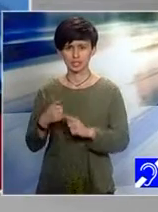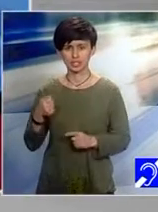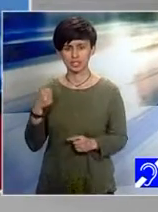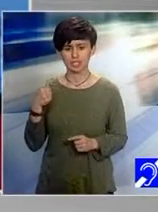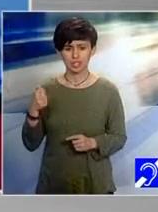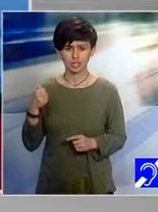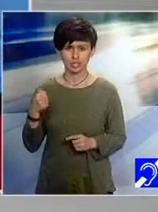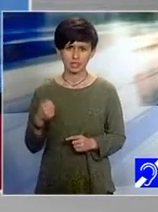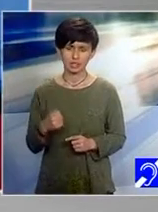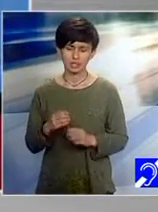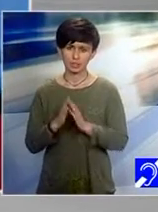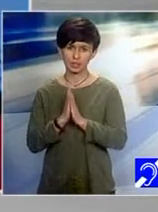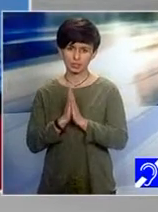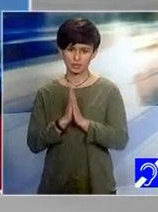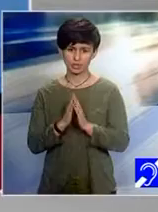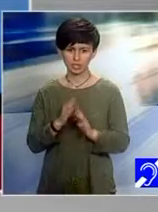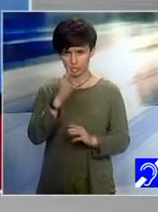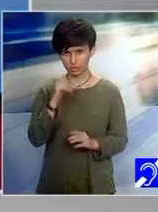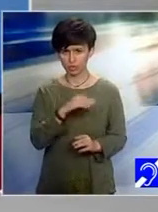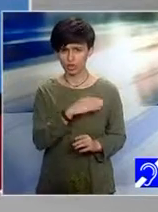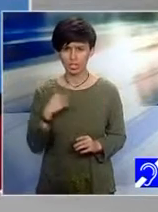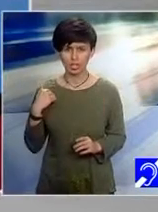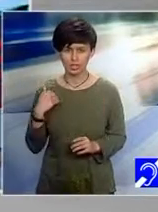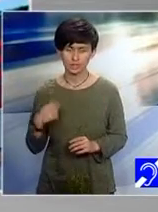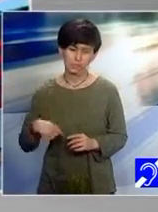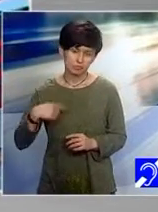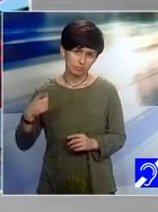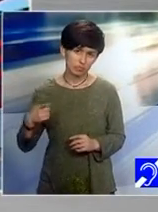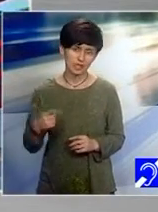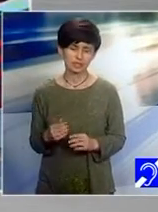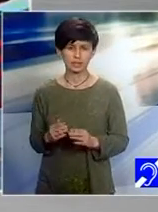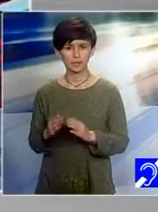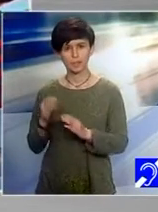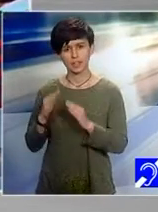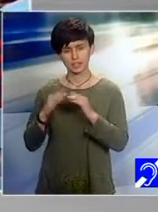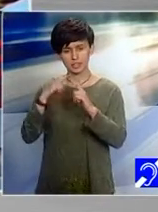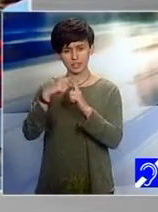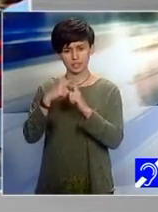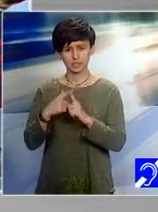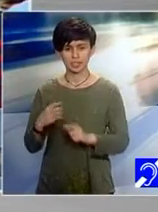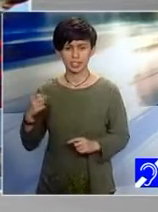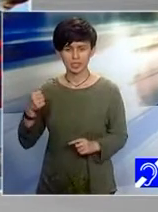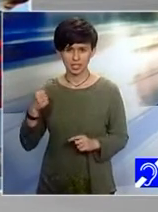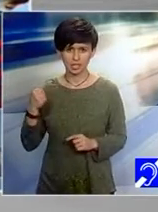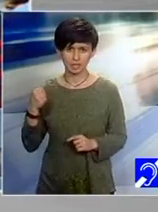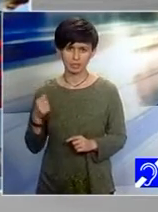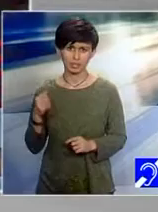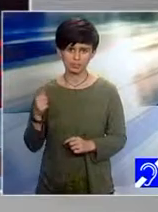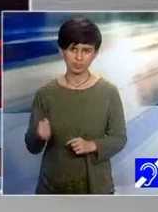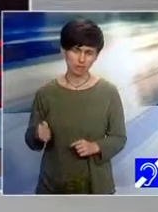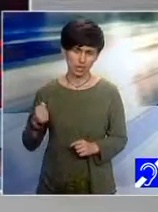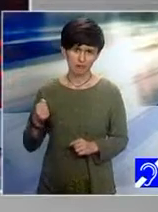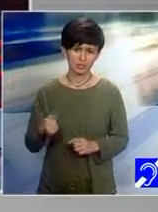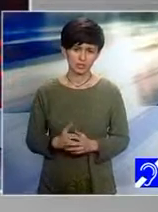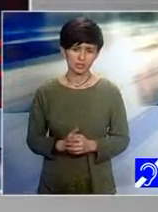și la acest punct. Bine, atunci aștept întrebarea. Dar poți să îl dezvolți și să ne explice dacă cum s-a ajuns. Bine, eu nu